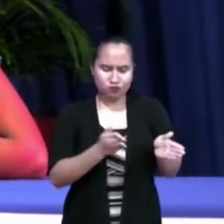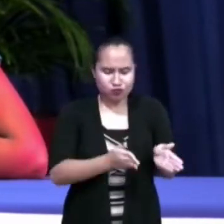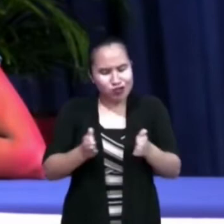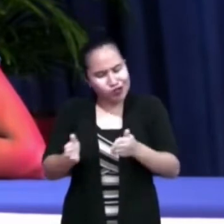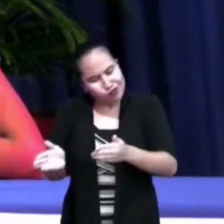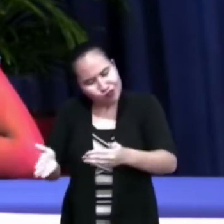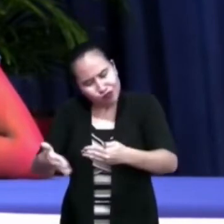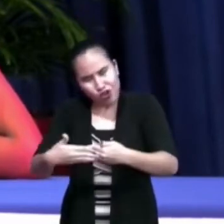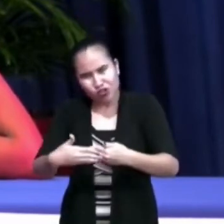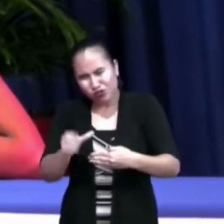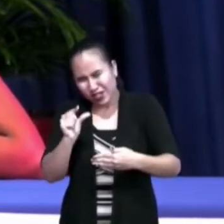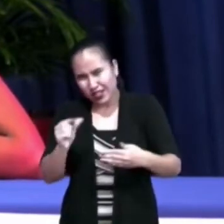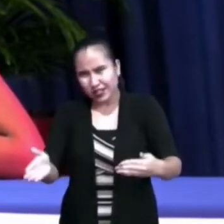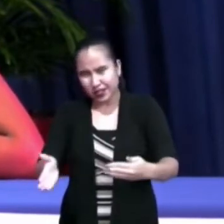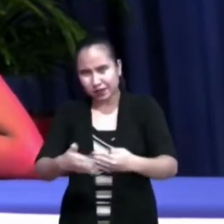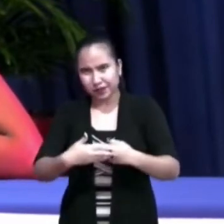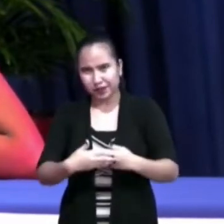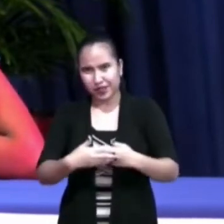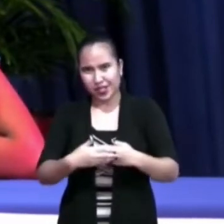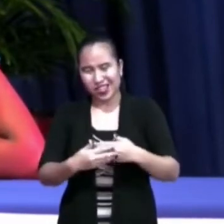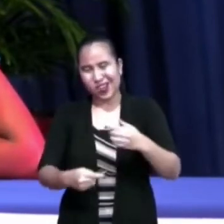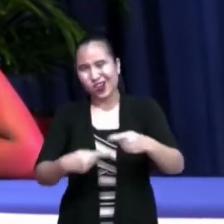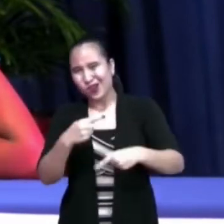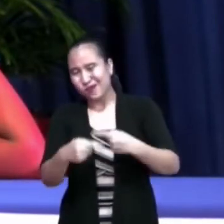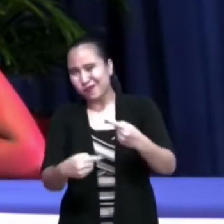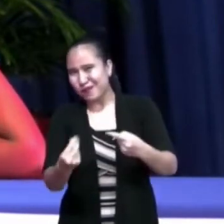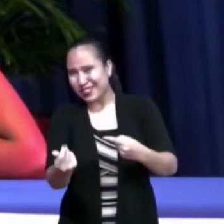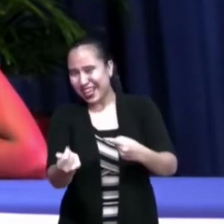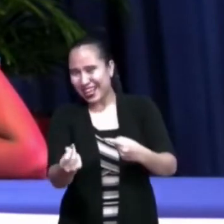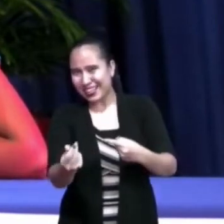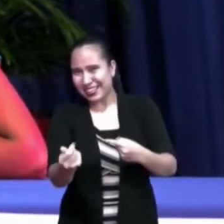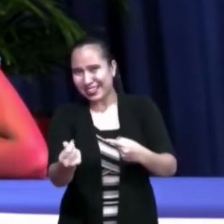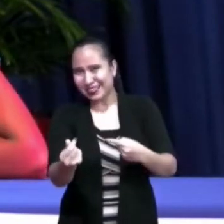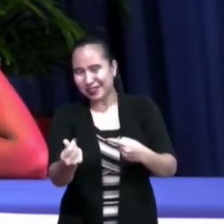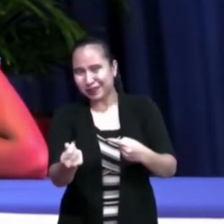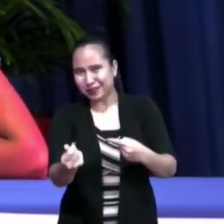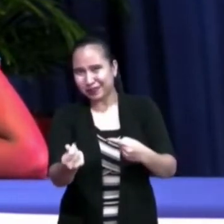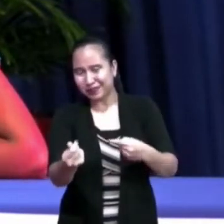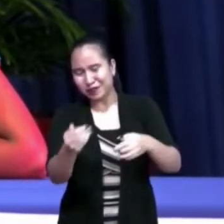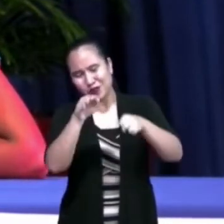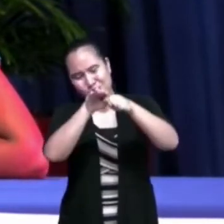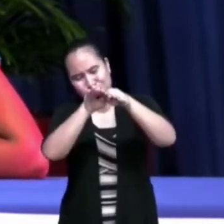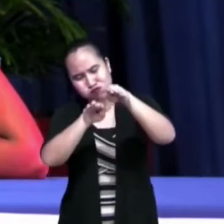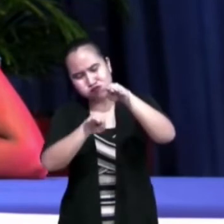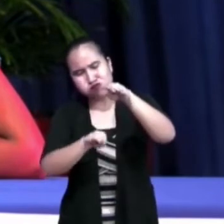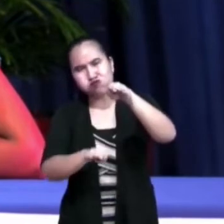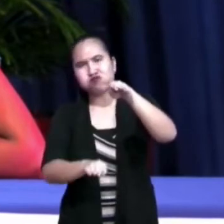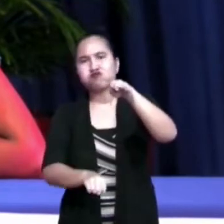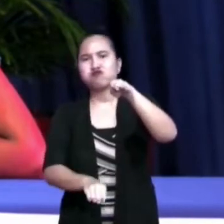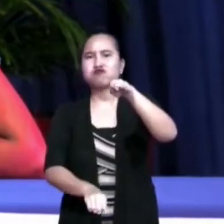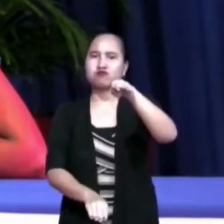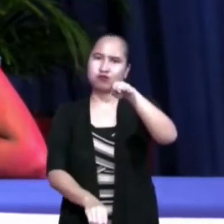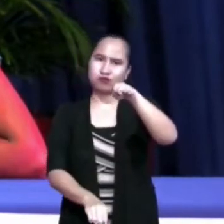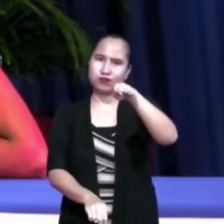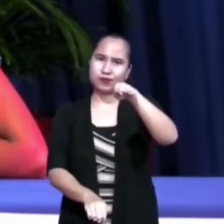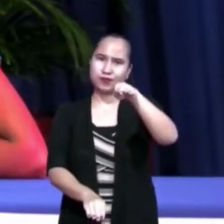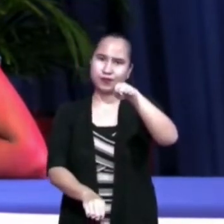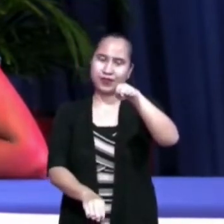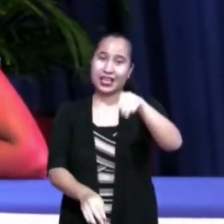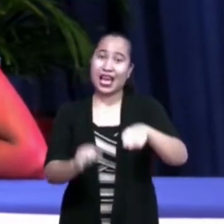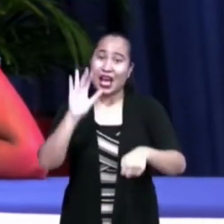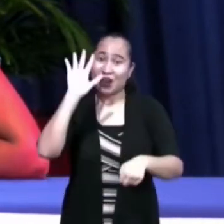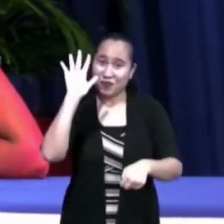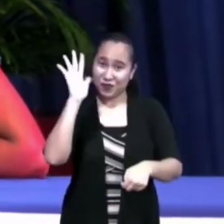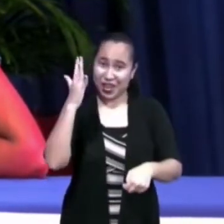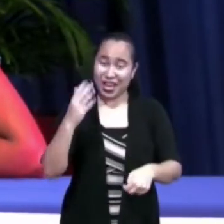gesloten. Is de omzet van de onderneming aanzienlijk verminderd. En er is een vijfde